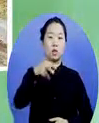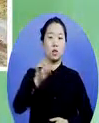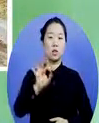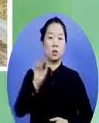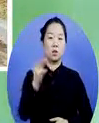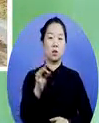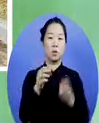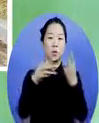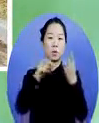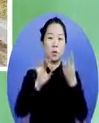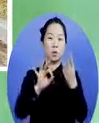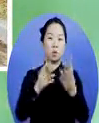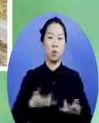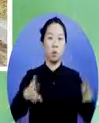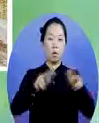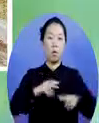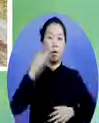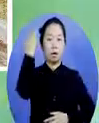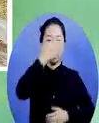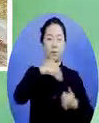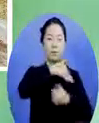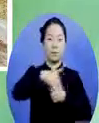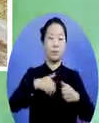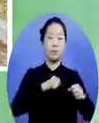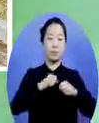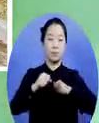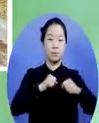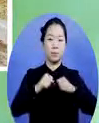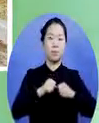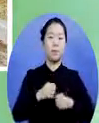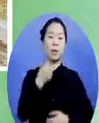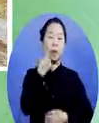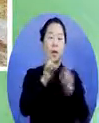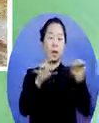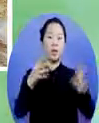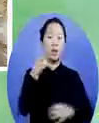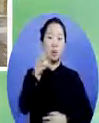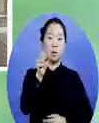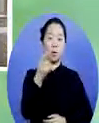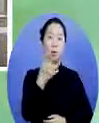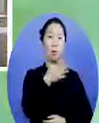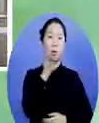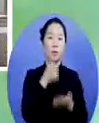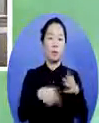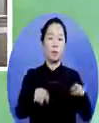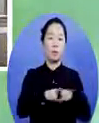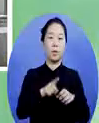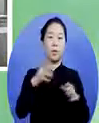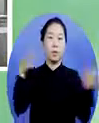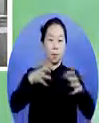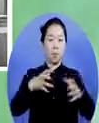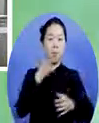지난 27일 공원 환경정비 봉사활동을 펼쳤습니다 매월 2회씩 놓인 회원들이 함께 모여 공원내